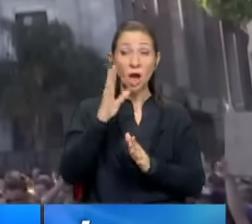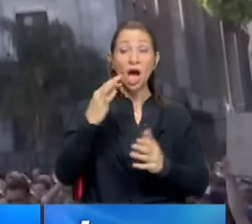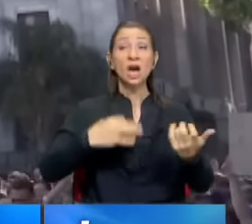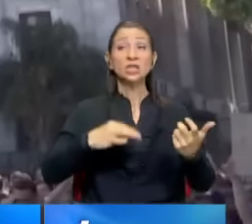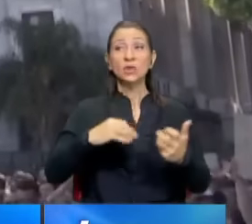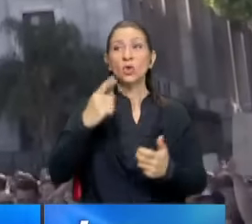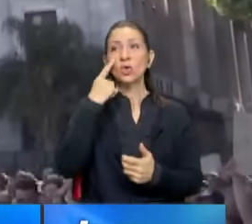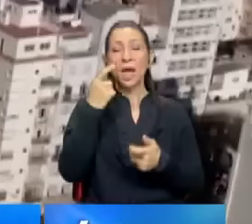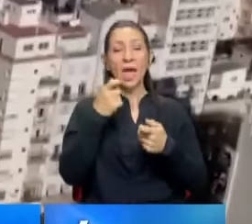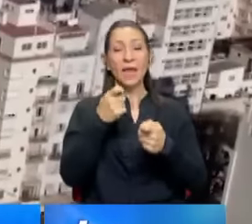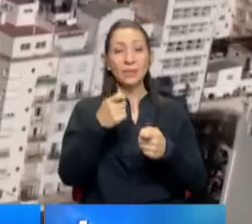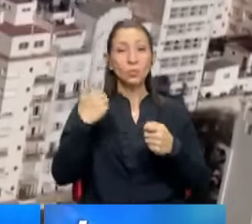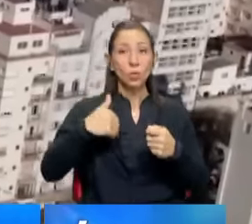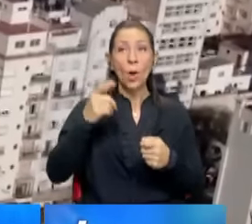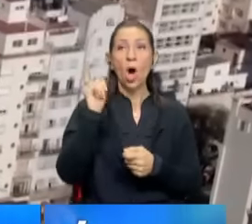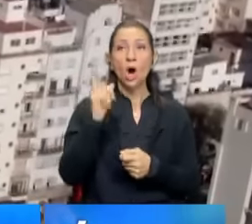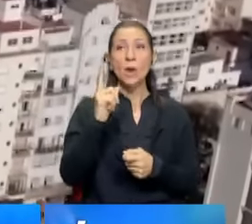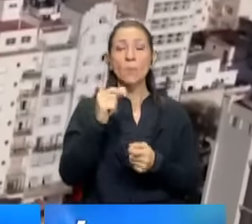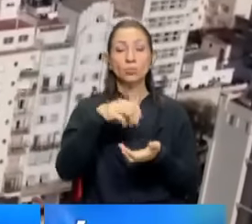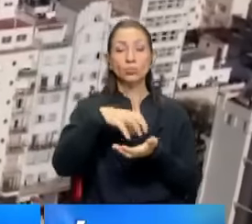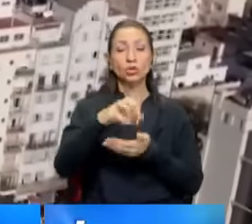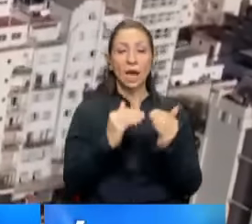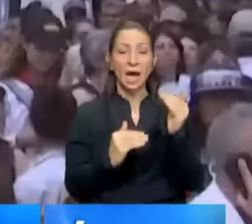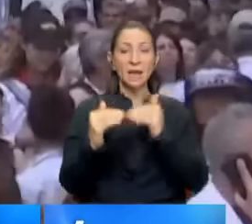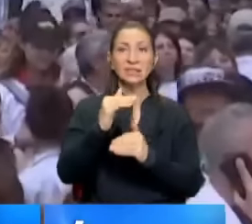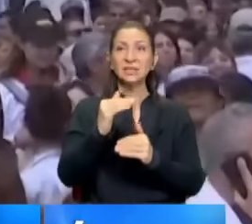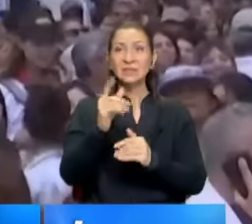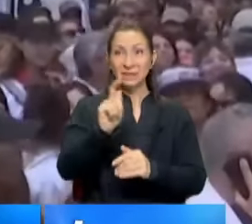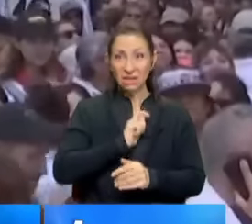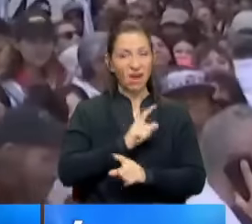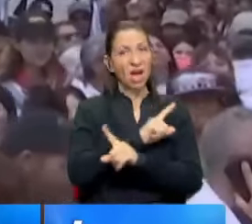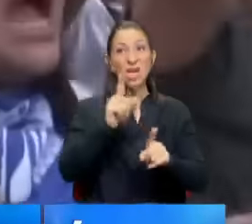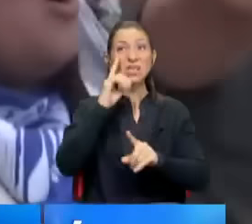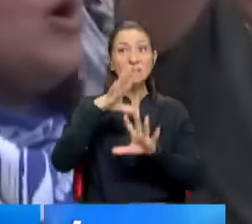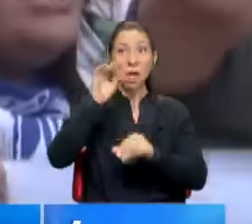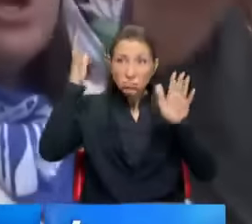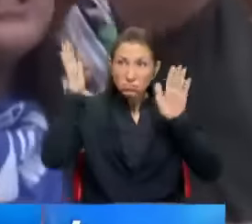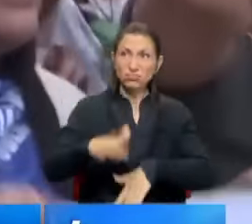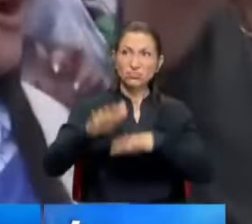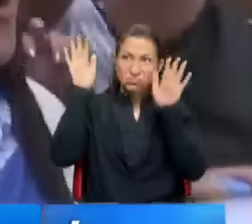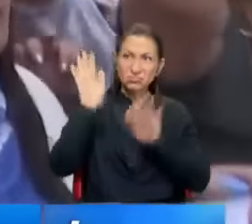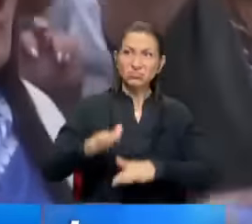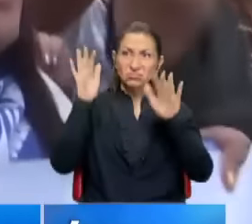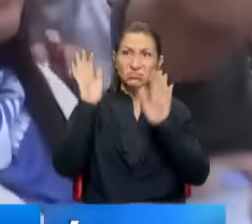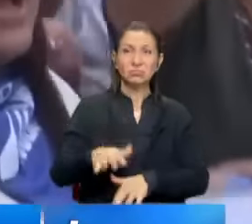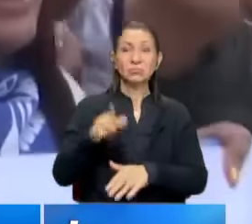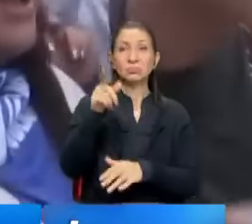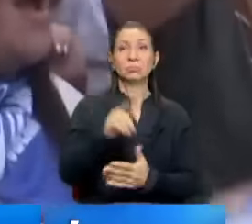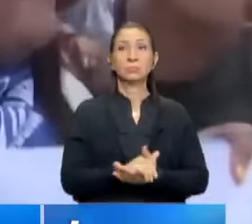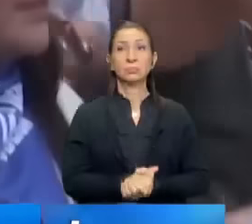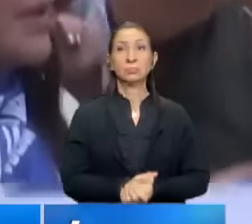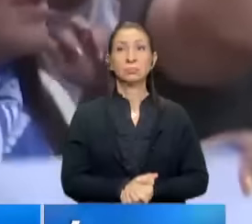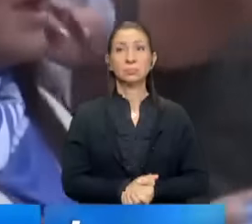Arjantin'de hükümet eğitim kurumları ve öğretmenlere bütçe artış teklifini reddetti. İnsanlar sokağa döküldü.